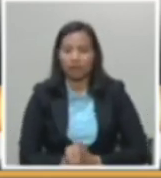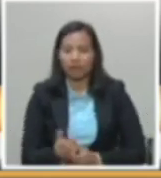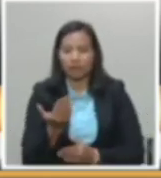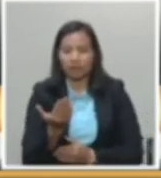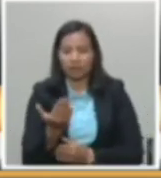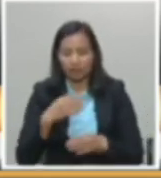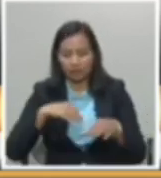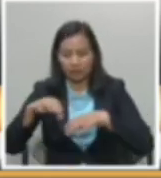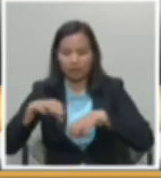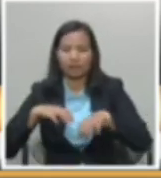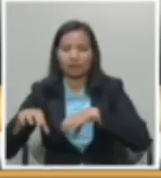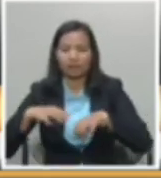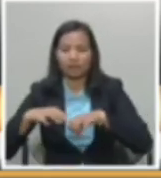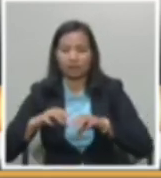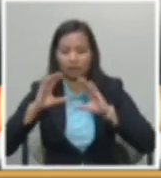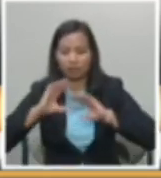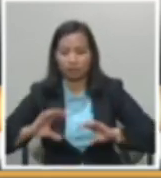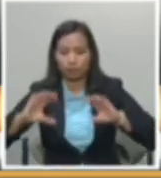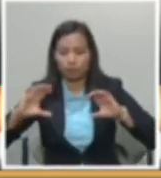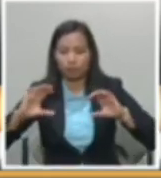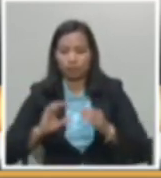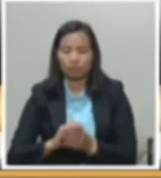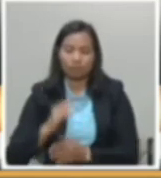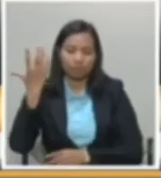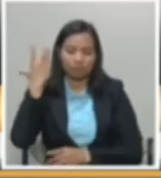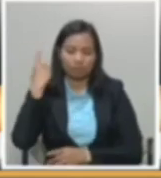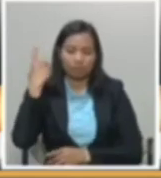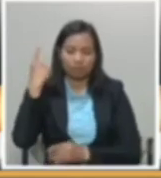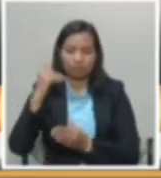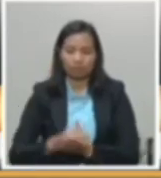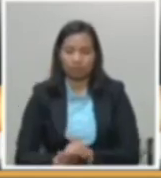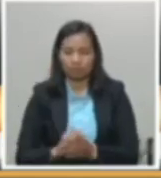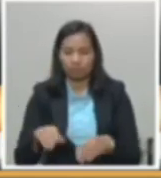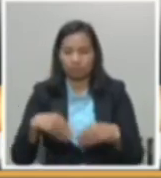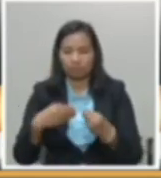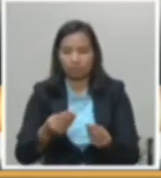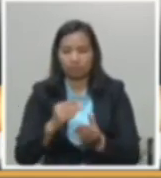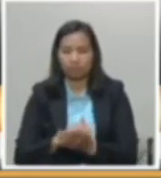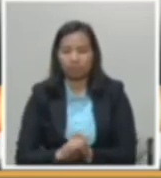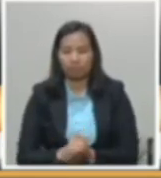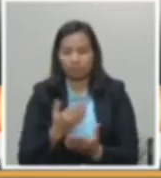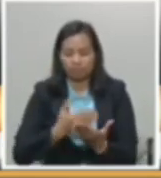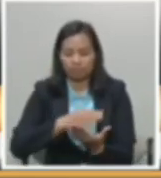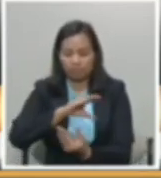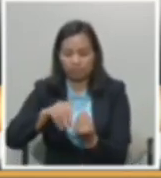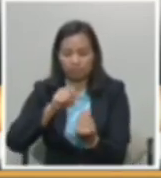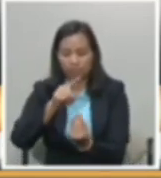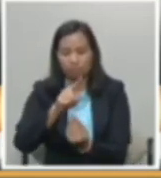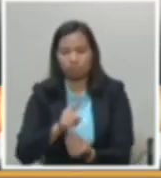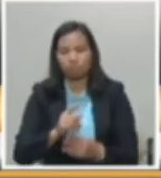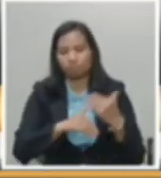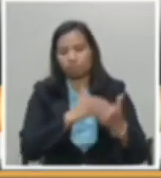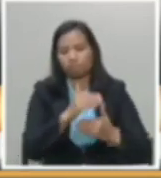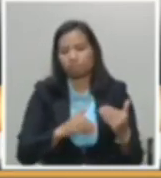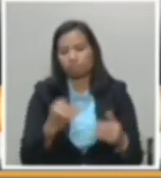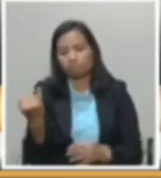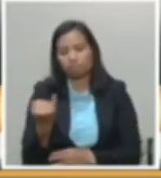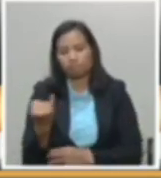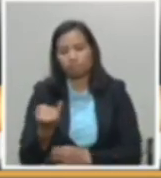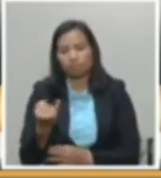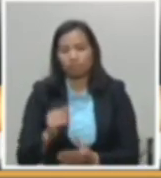จัดสรรงบประมาณของรัฐบาลที่ผ่านมาสะท้อนให้เห็นถึงนโยบายทางเศรษฐกิจที่ล้มเหลว